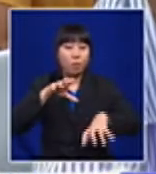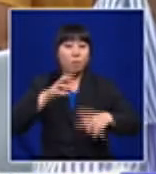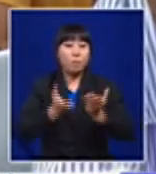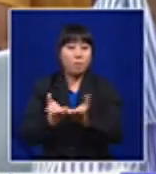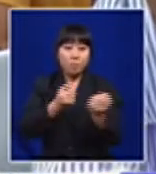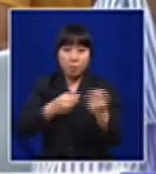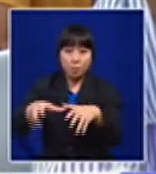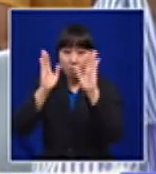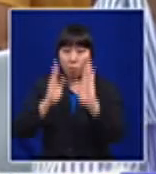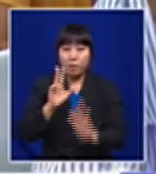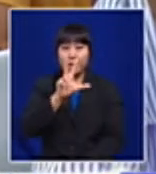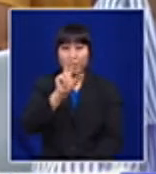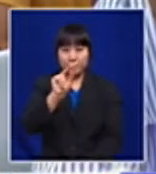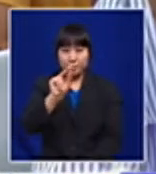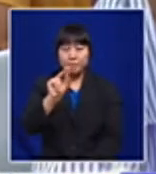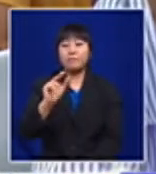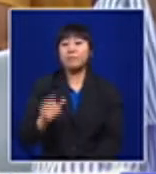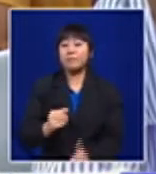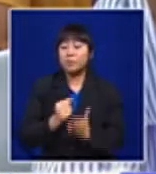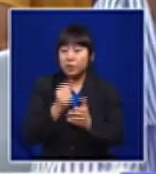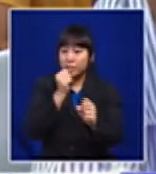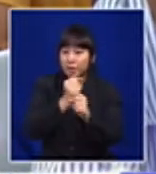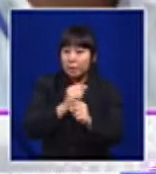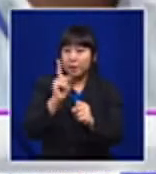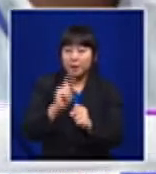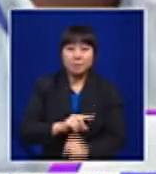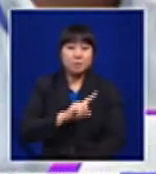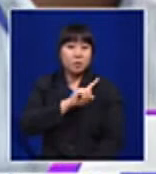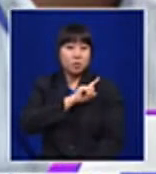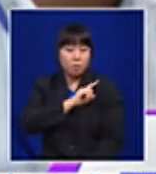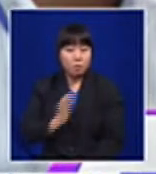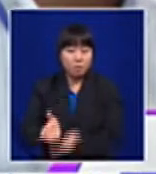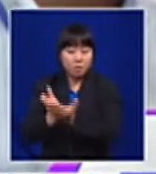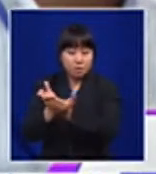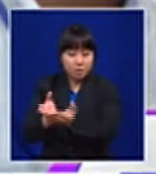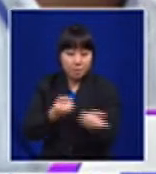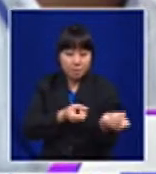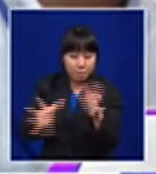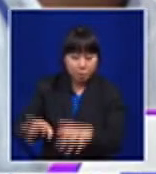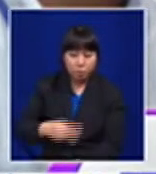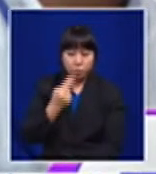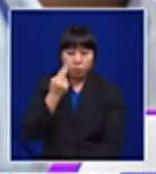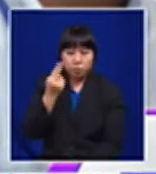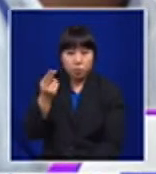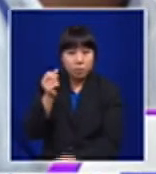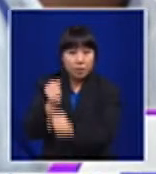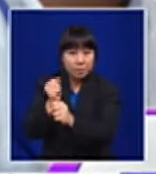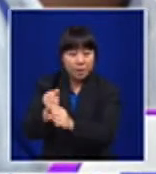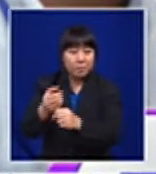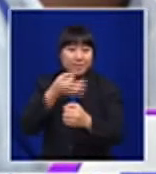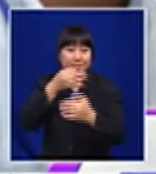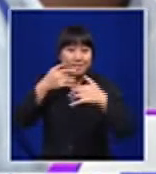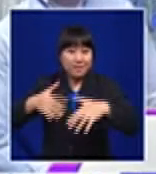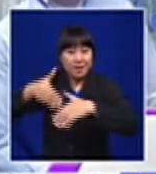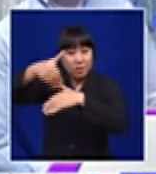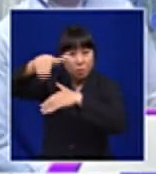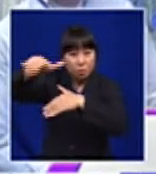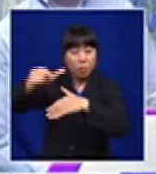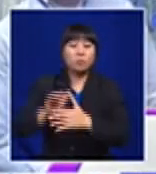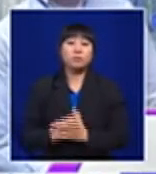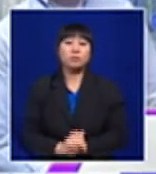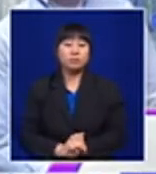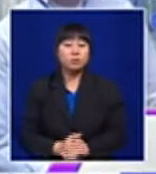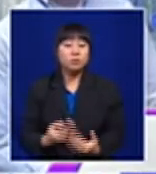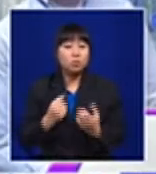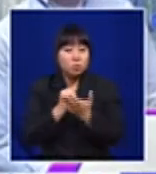ำนวน30รายด้วยกันค่ะเพื่อทำหน้าที่เป็นผู้สังเกตการบนเรือประมงที่ทำการประมงนอกน่านน้ำเ